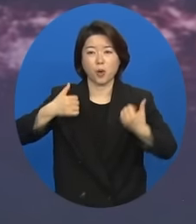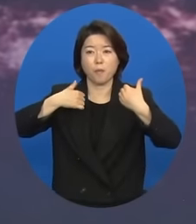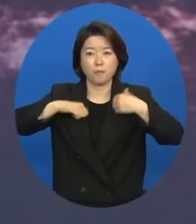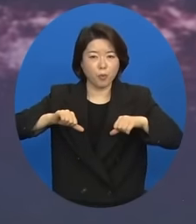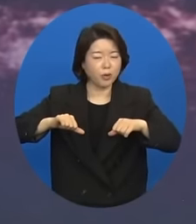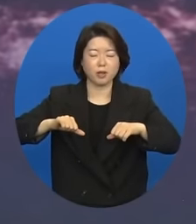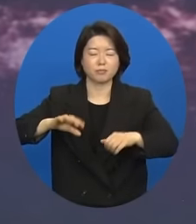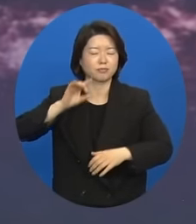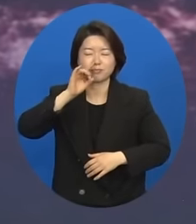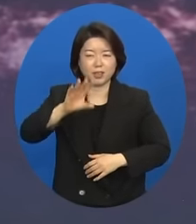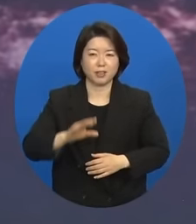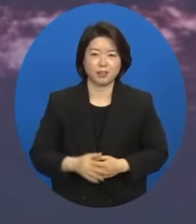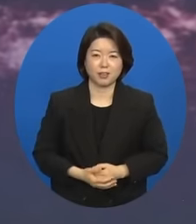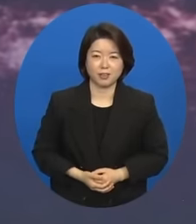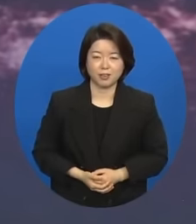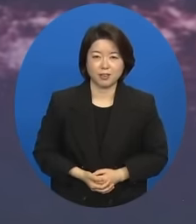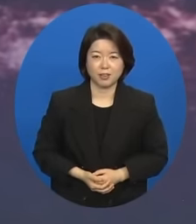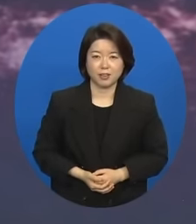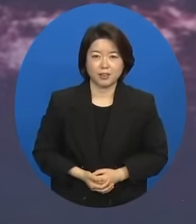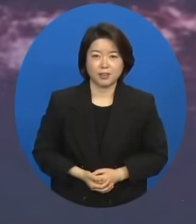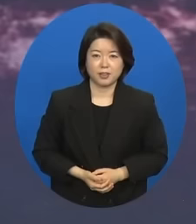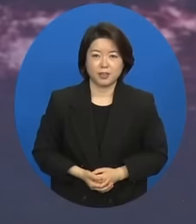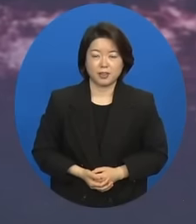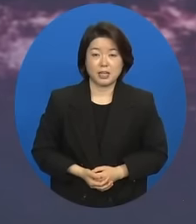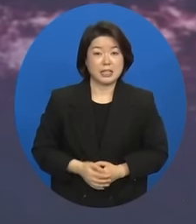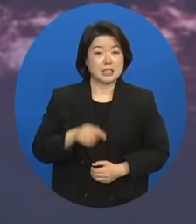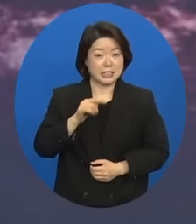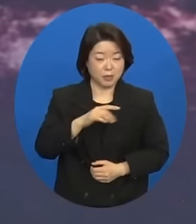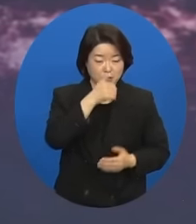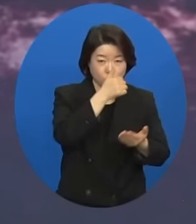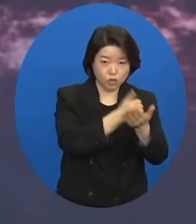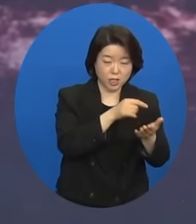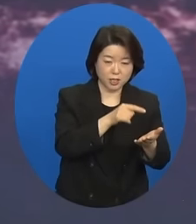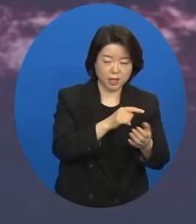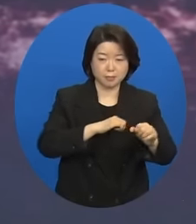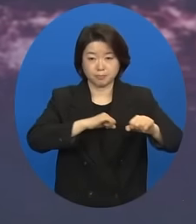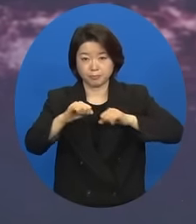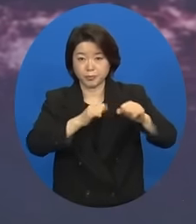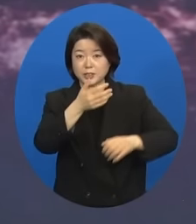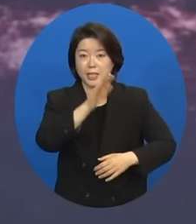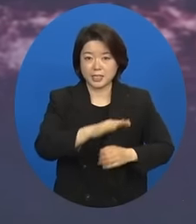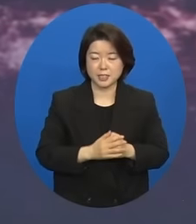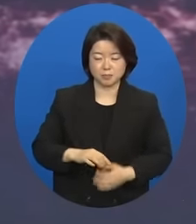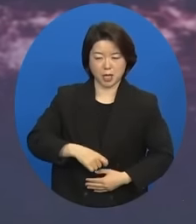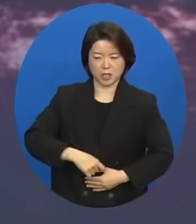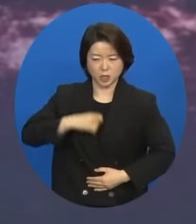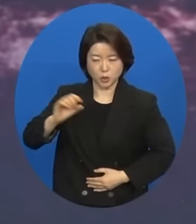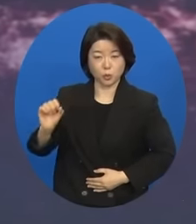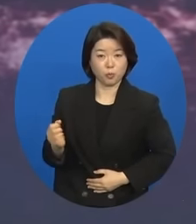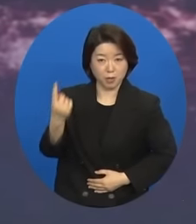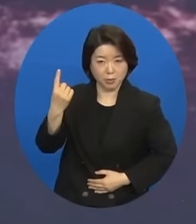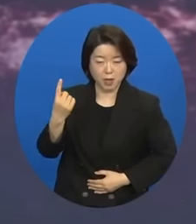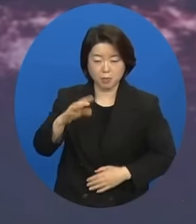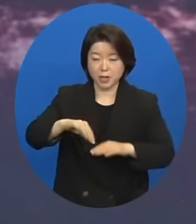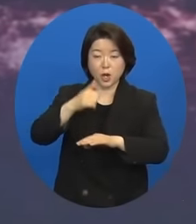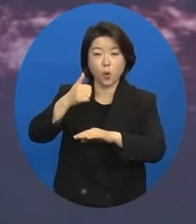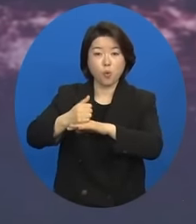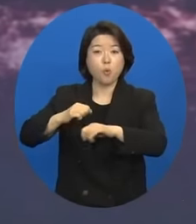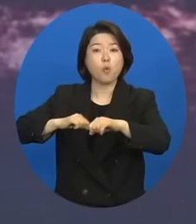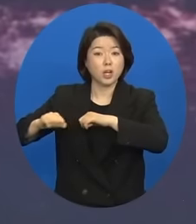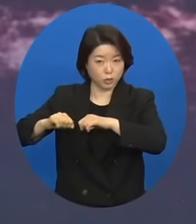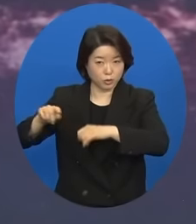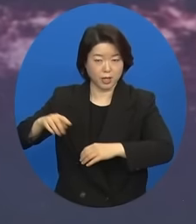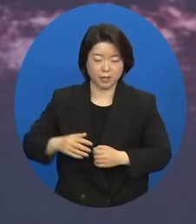전 없서 이가해 로 말미암아 왕노 의는 연